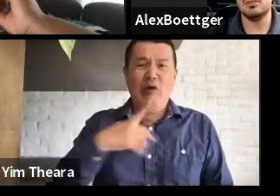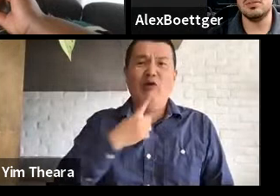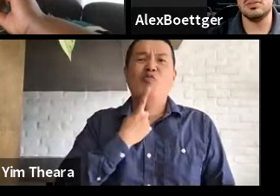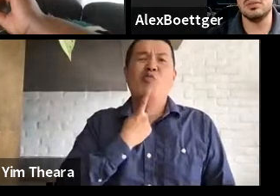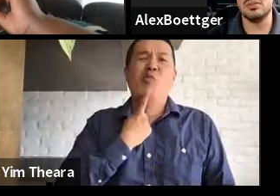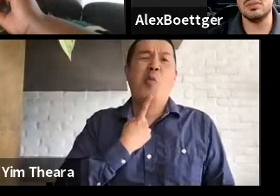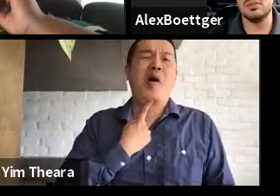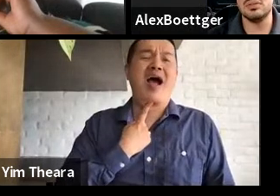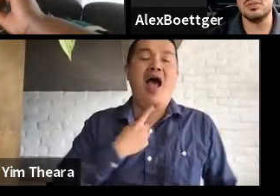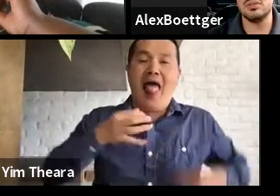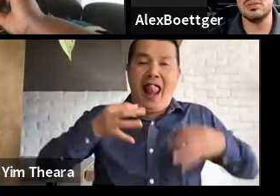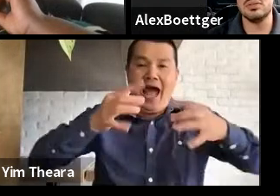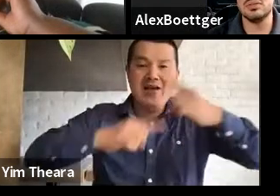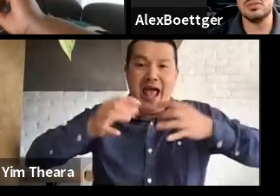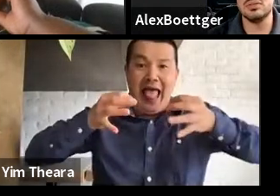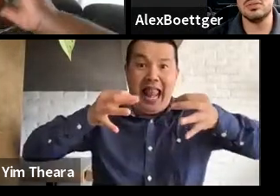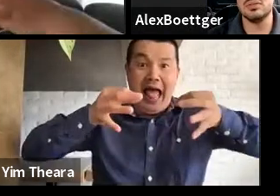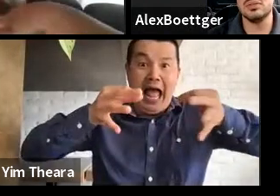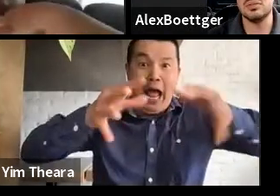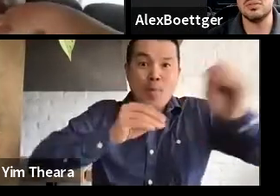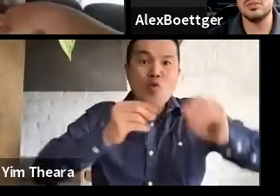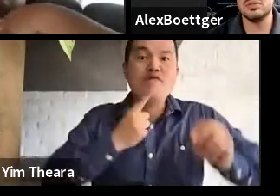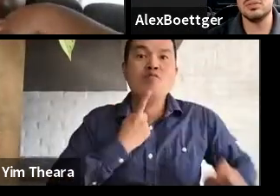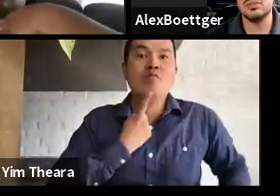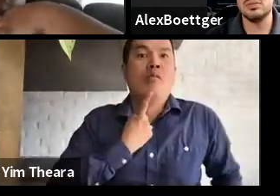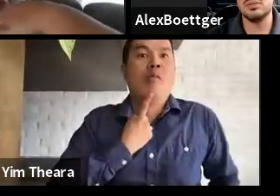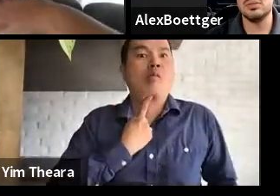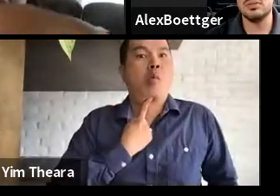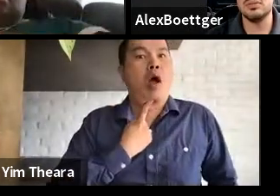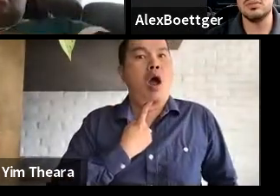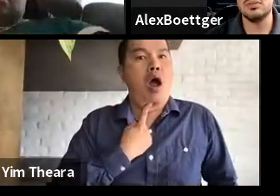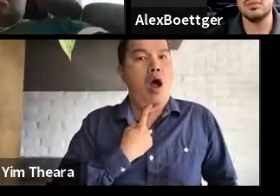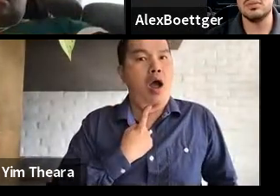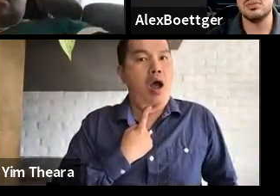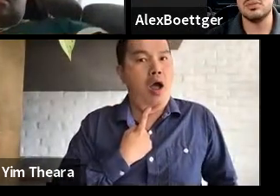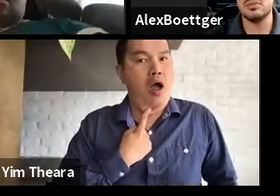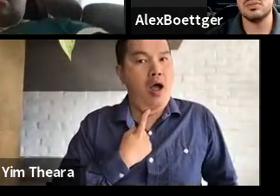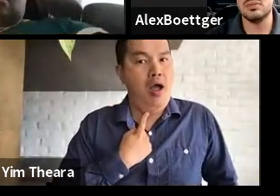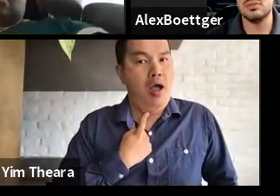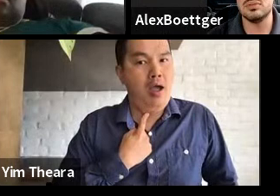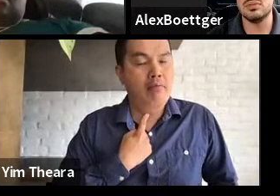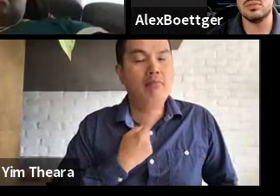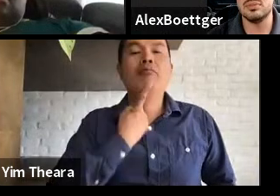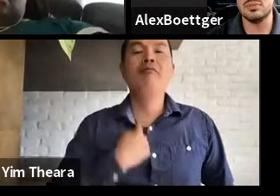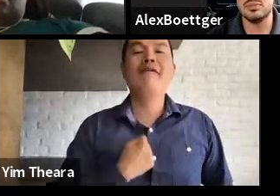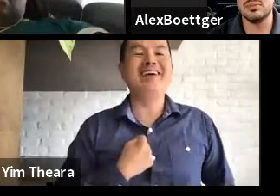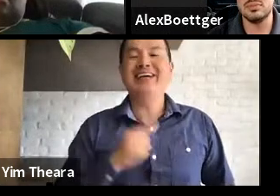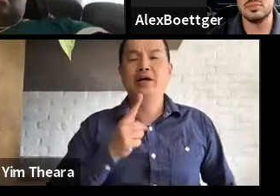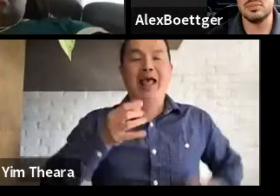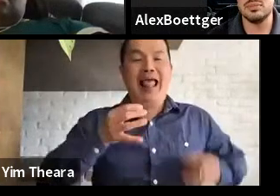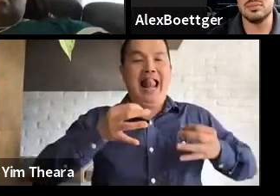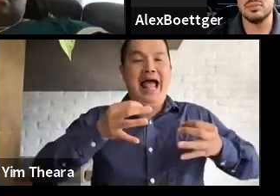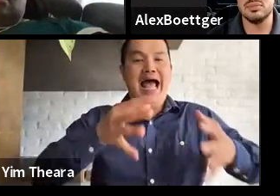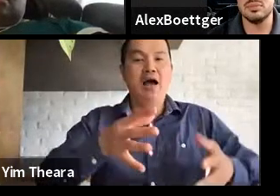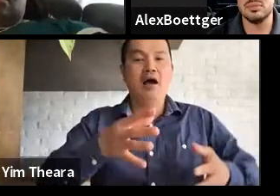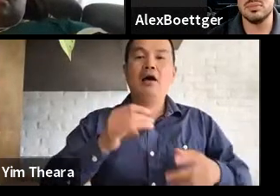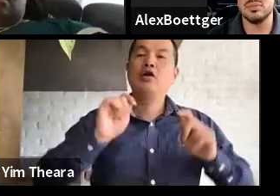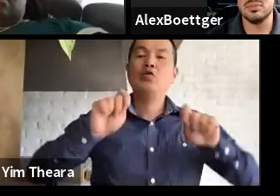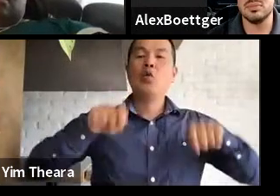Soif. Très soif. Soif. Puis on y va, on signe lentement. Très